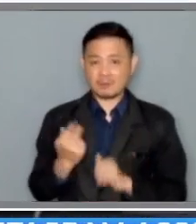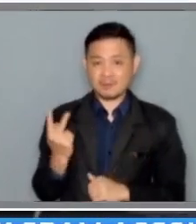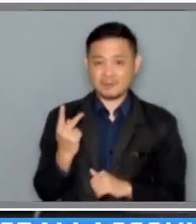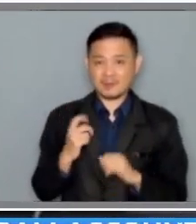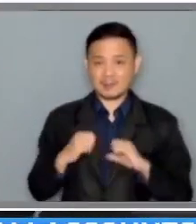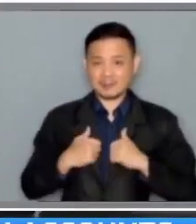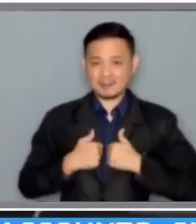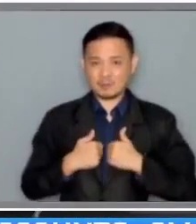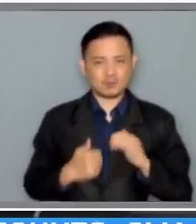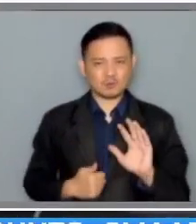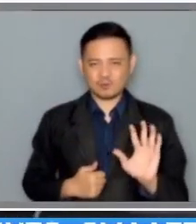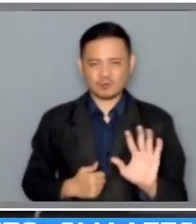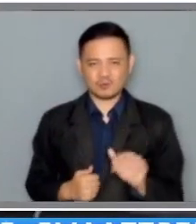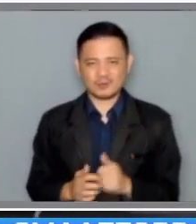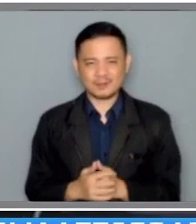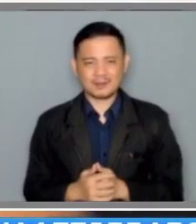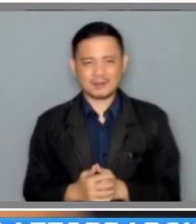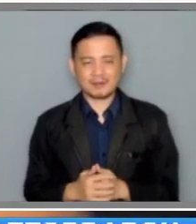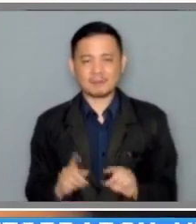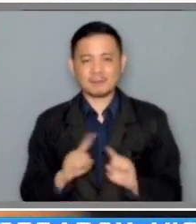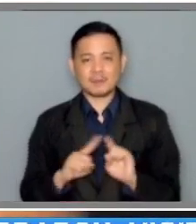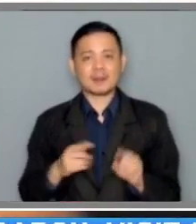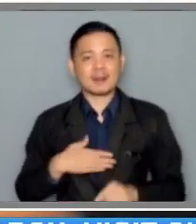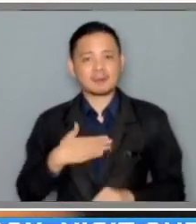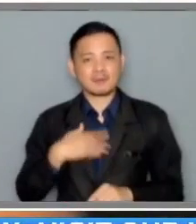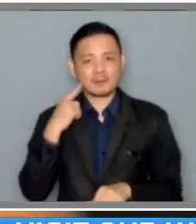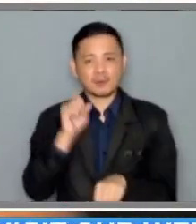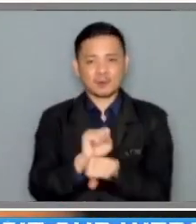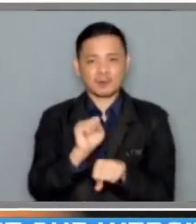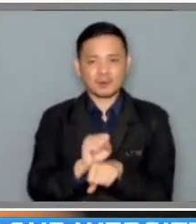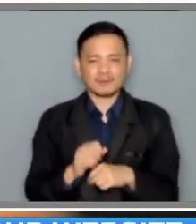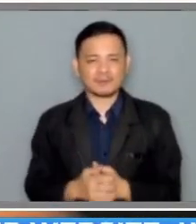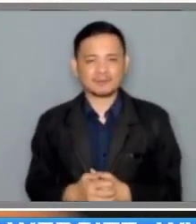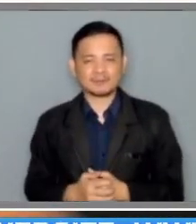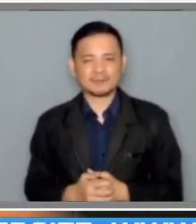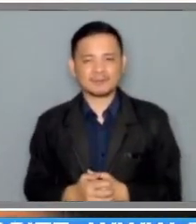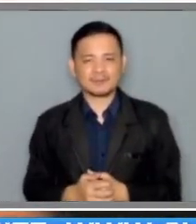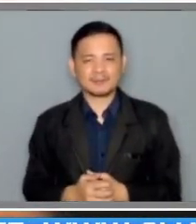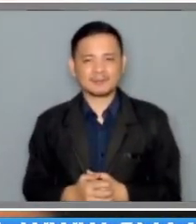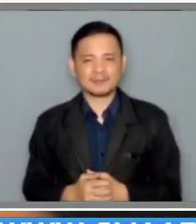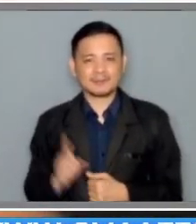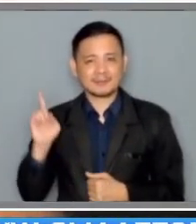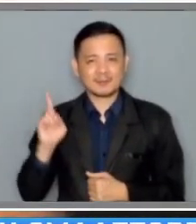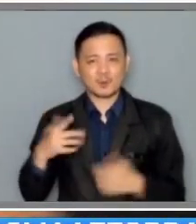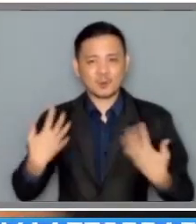oo, I'm happy for work. Masayang masaya.